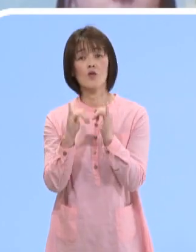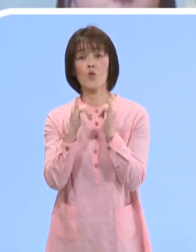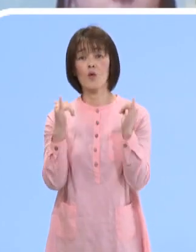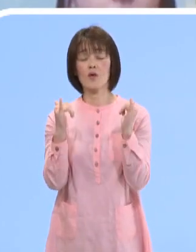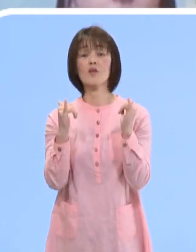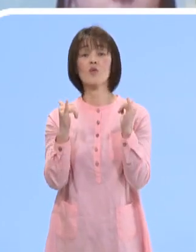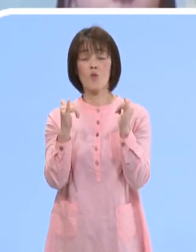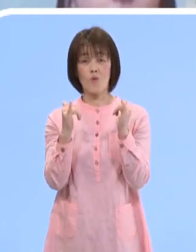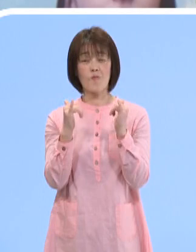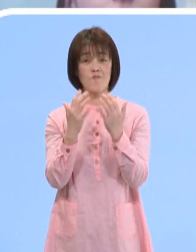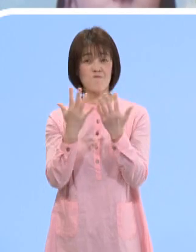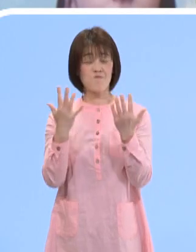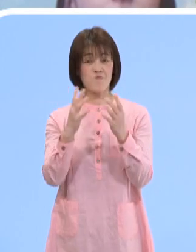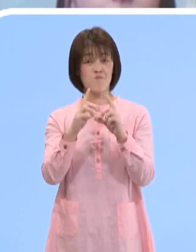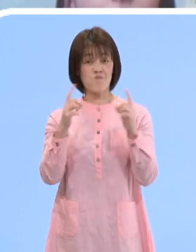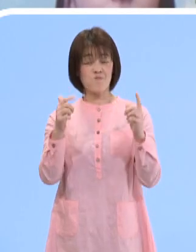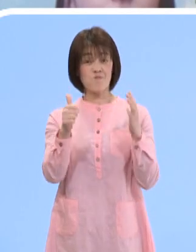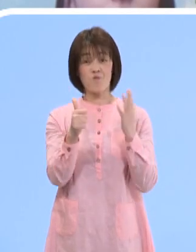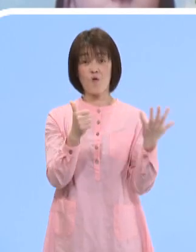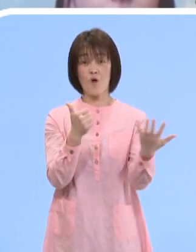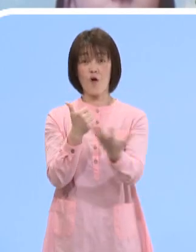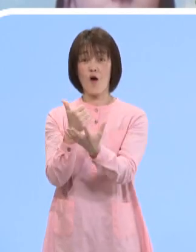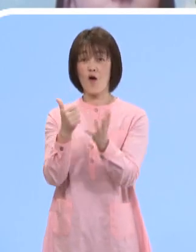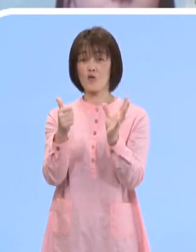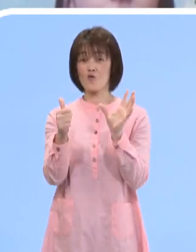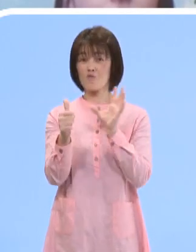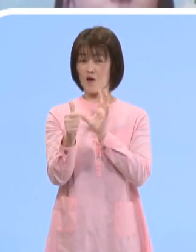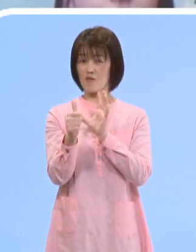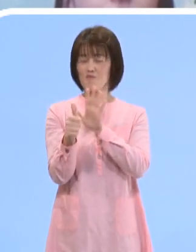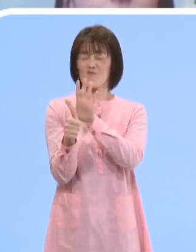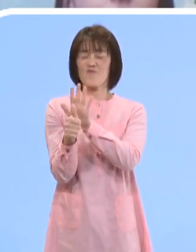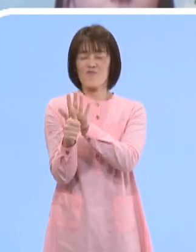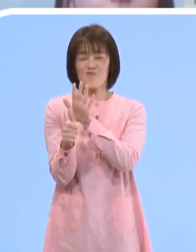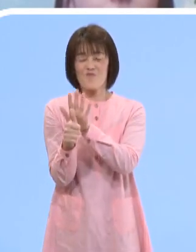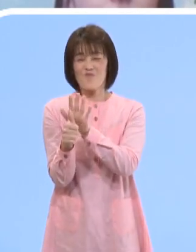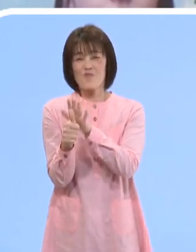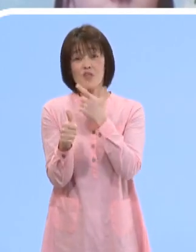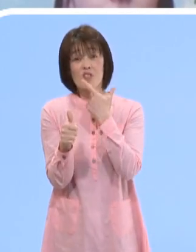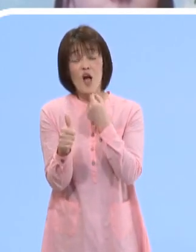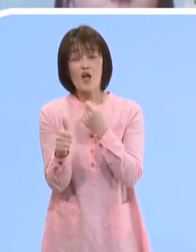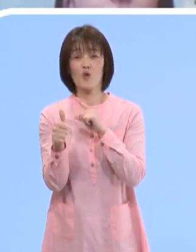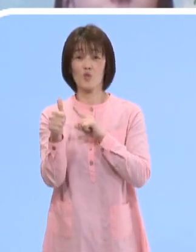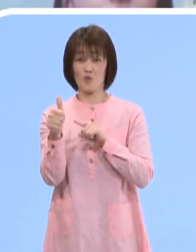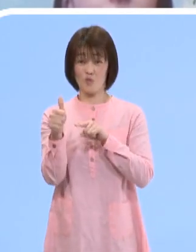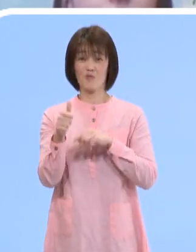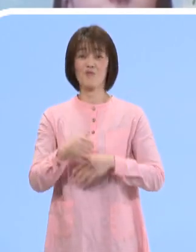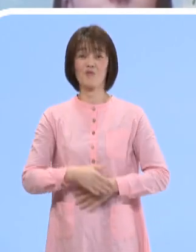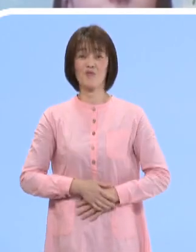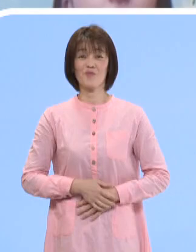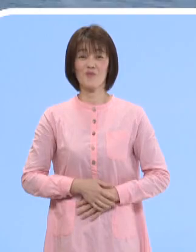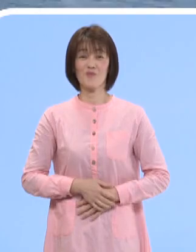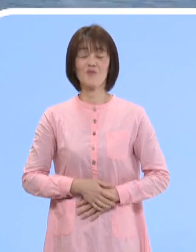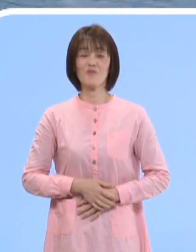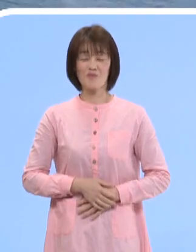りにどんどん集まってくるというか、はいはい、応援したくなるというか。